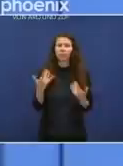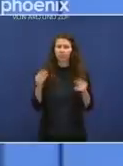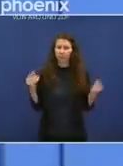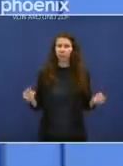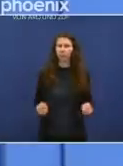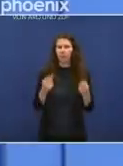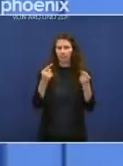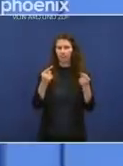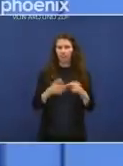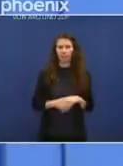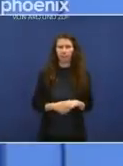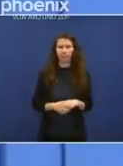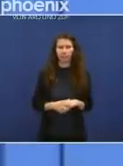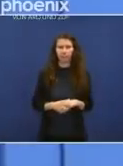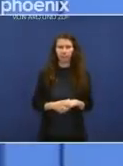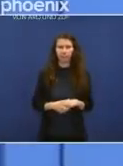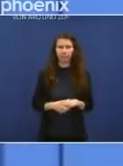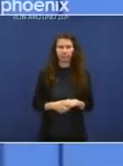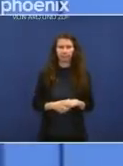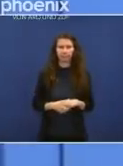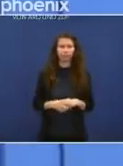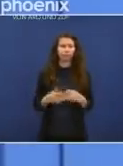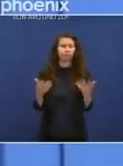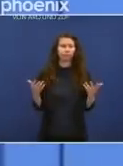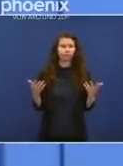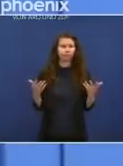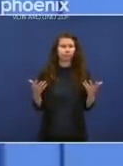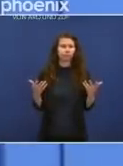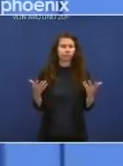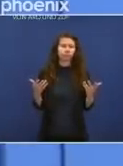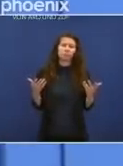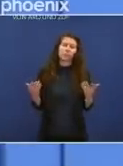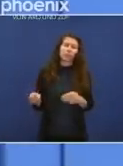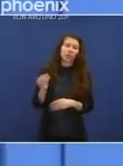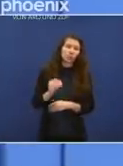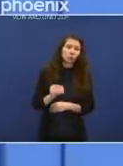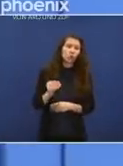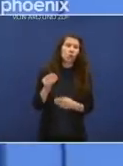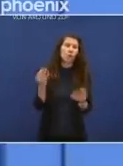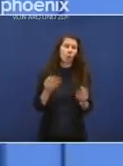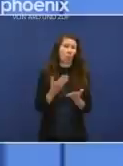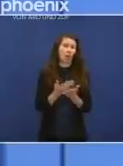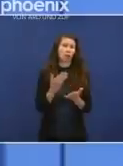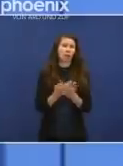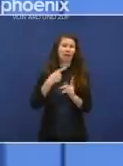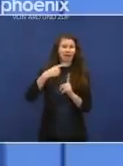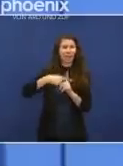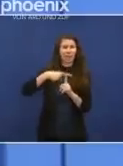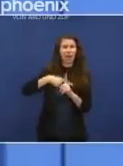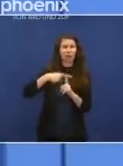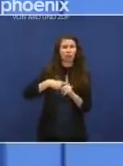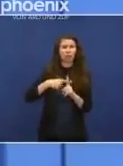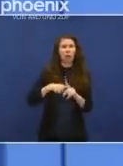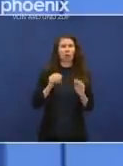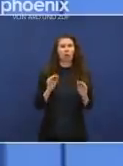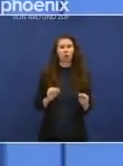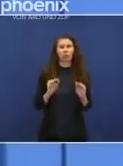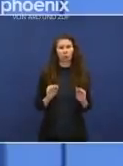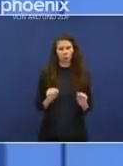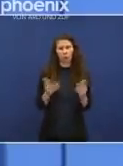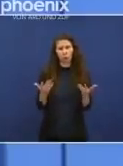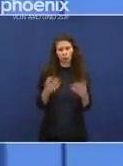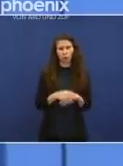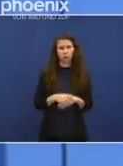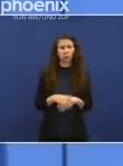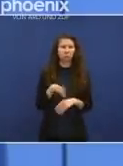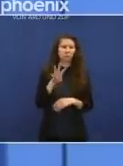Dafür wäre noch zusätzlich zum Beispiel eine Temperaturkonditionierung notwendig gewesen,